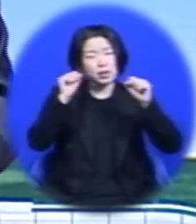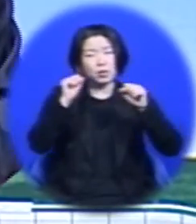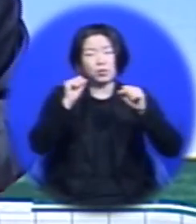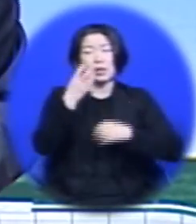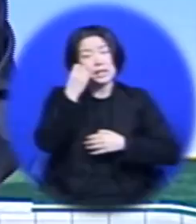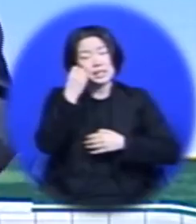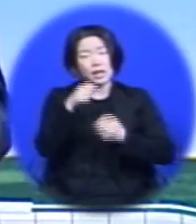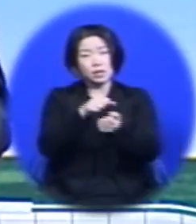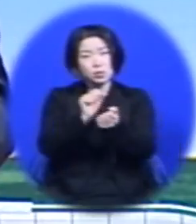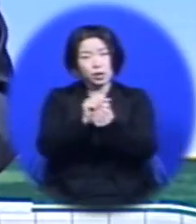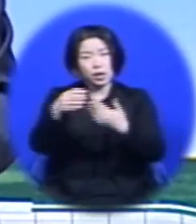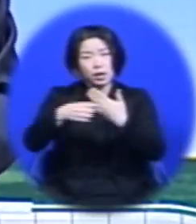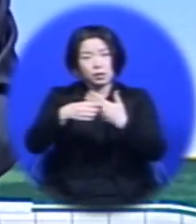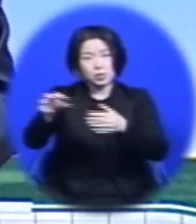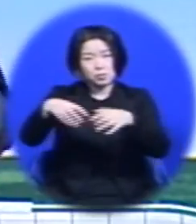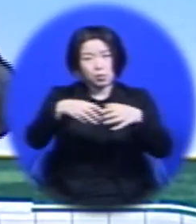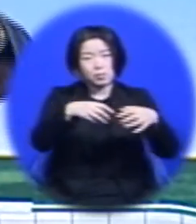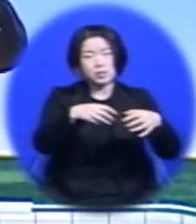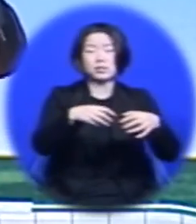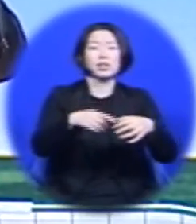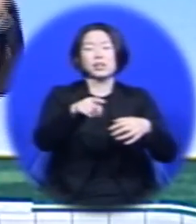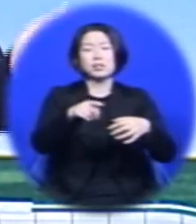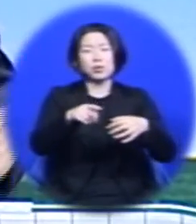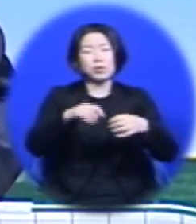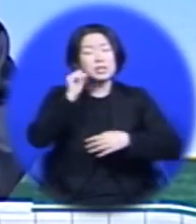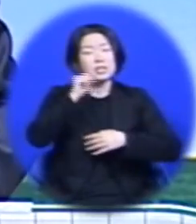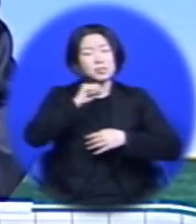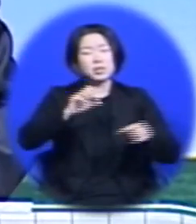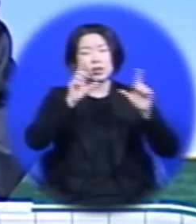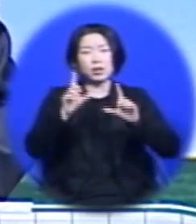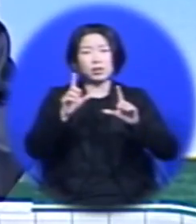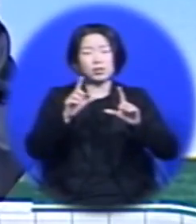어여 가 활동을 하고 있다는 기사를 읽으면서